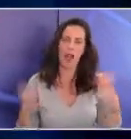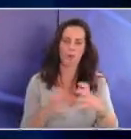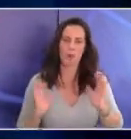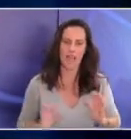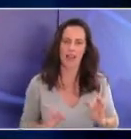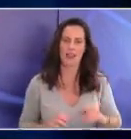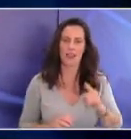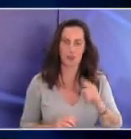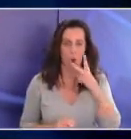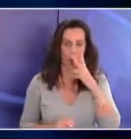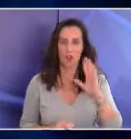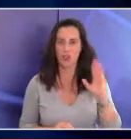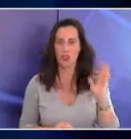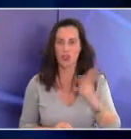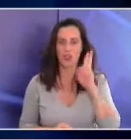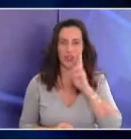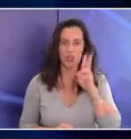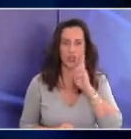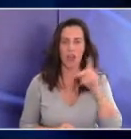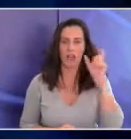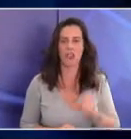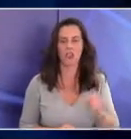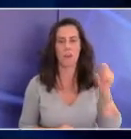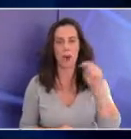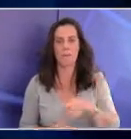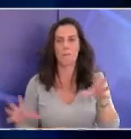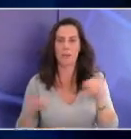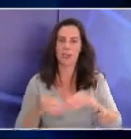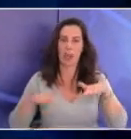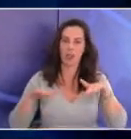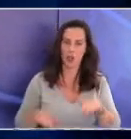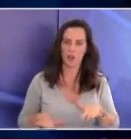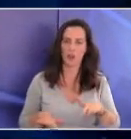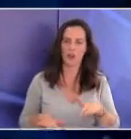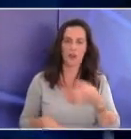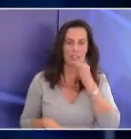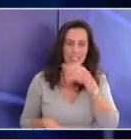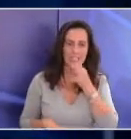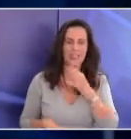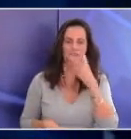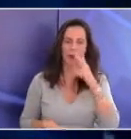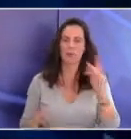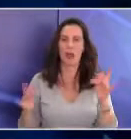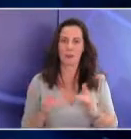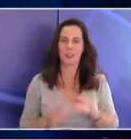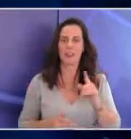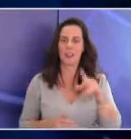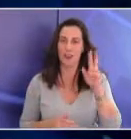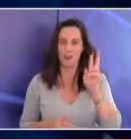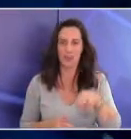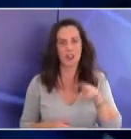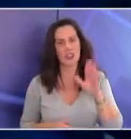עצמה. וכשאתה רואה שכל יום שישי אנשים באים ביחד, יושבים ומפצחים גרעינים וצופים במשחק,